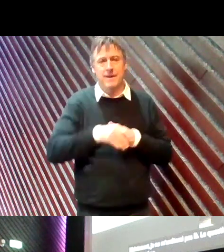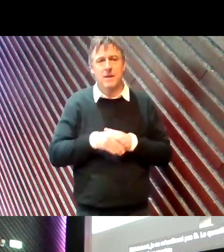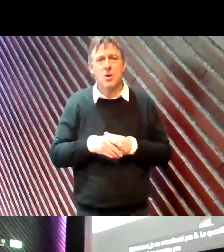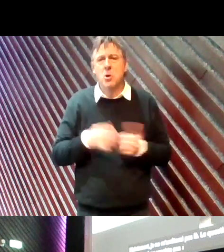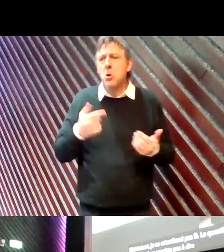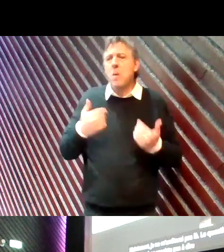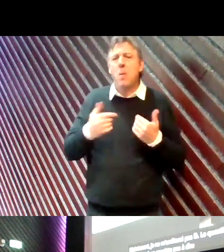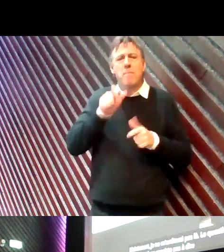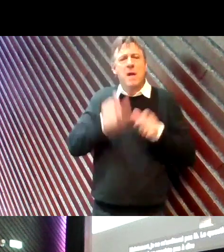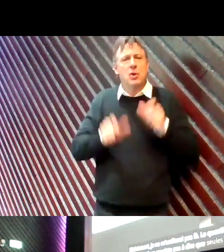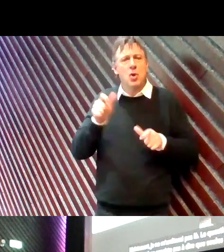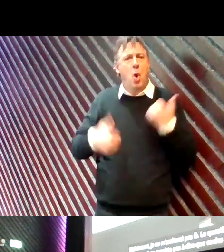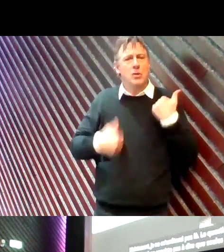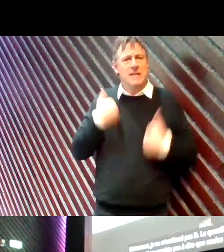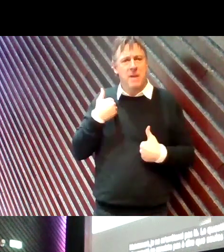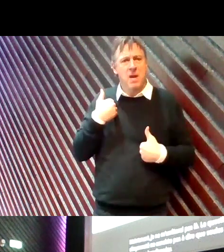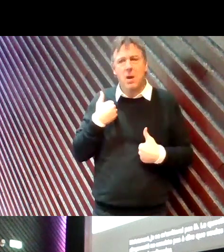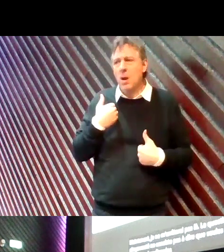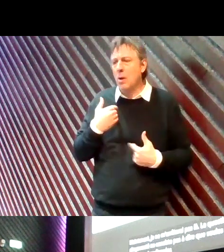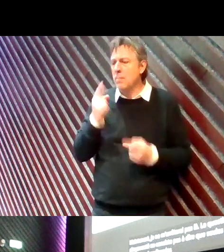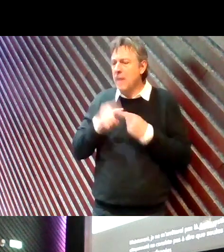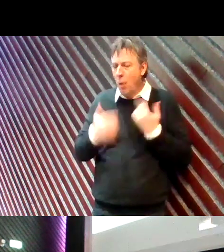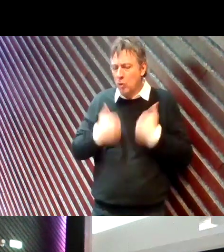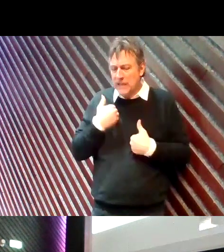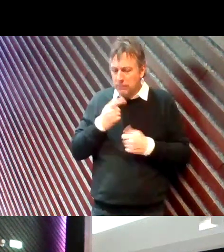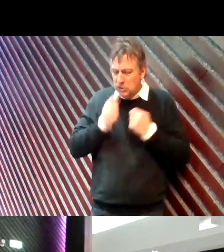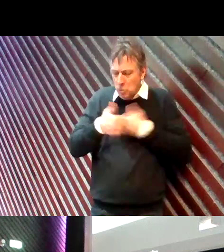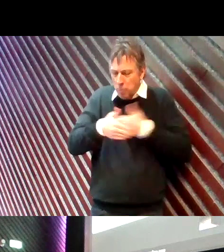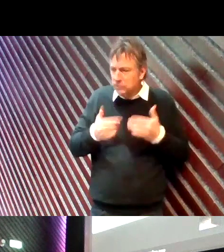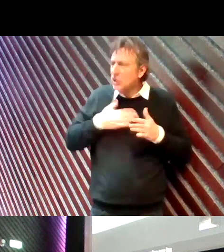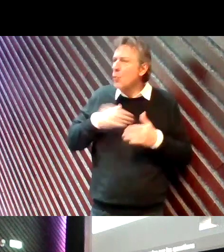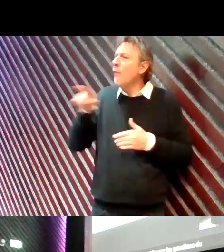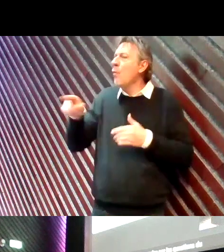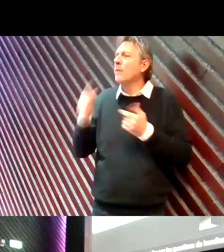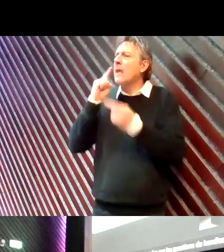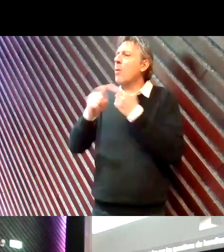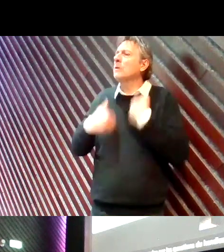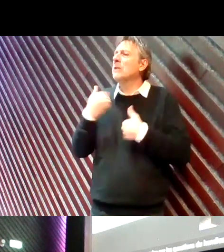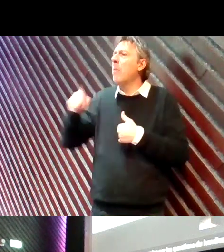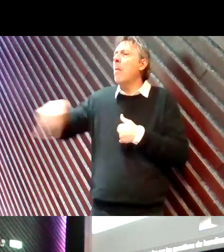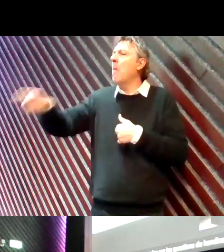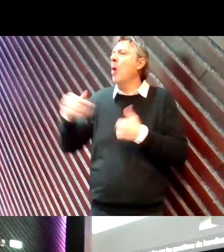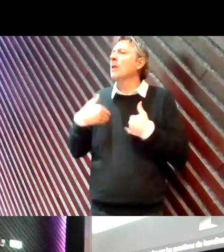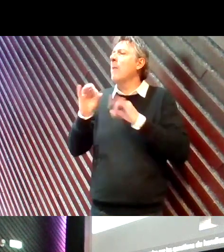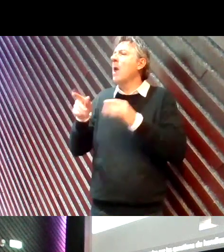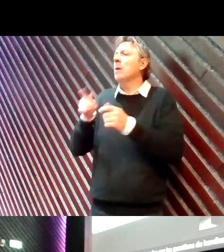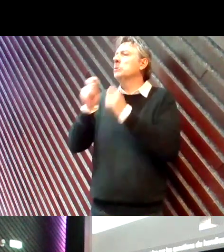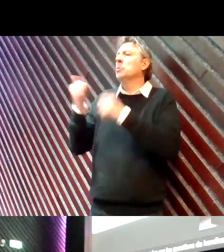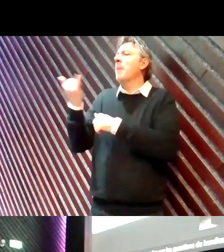handicapées sont concernées par les questions de handicap. Il faut que, voilà, nous définions